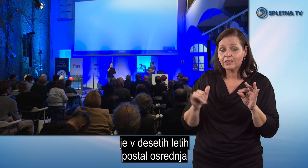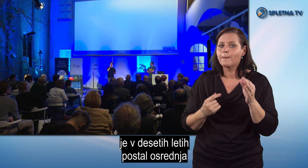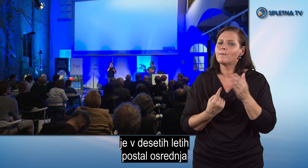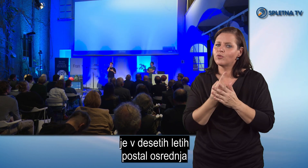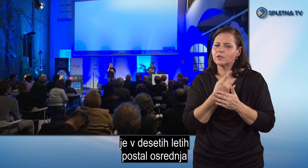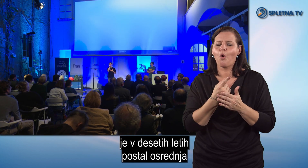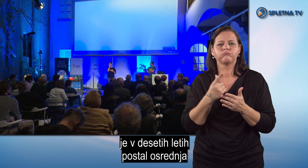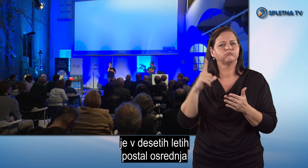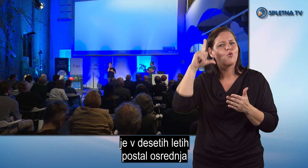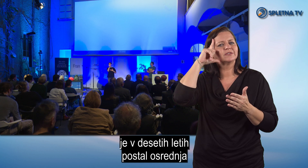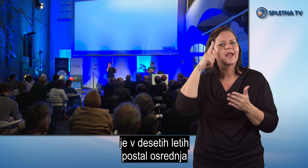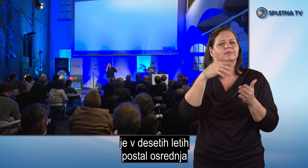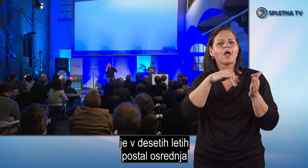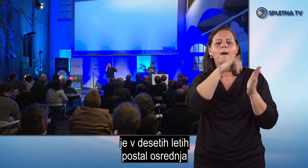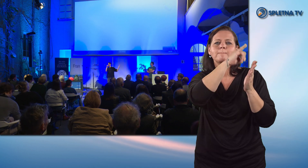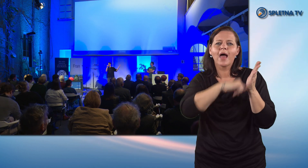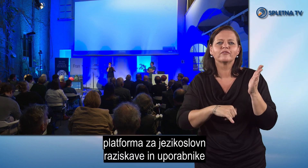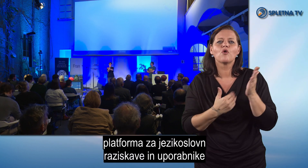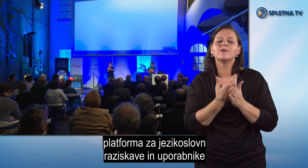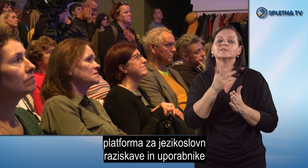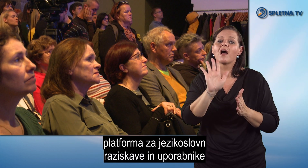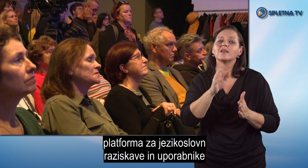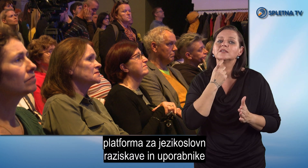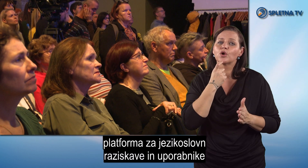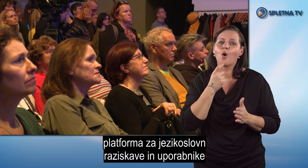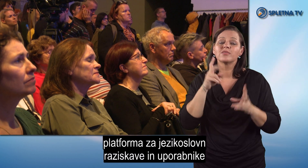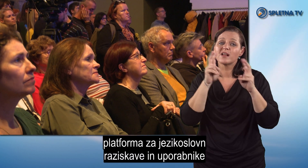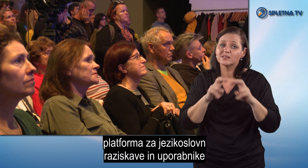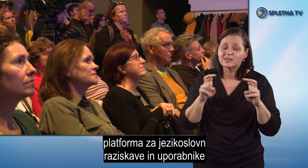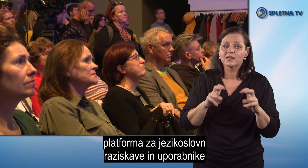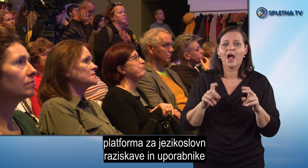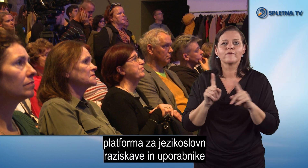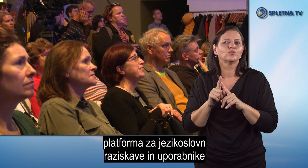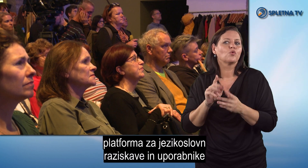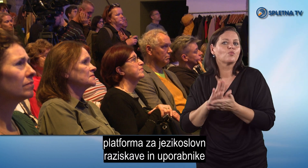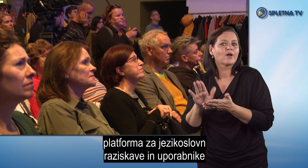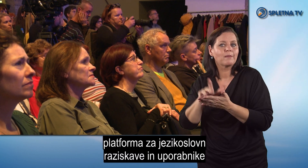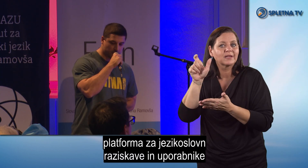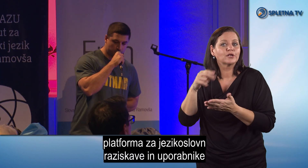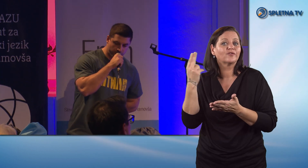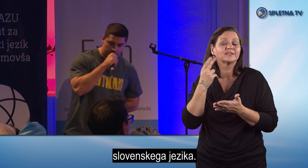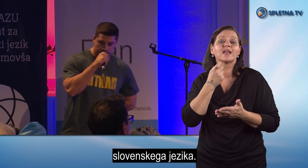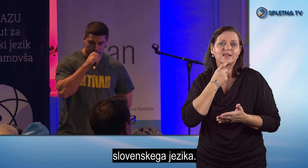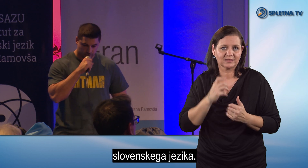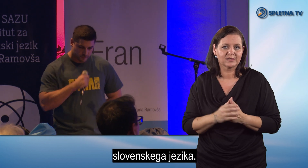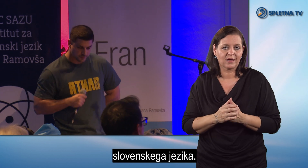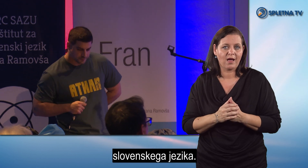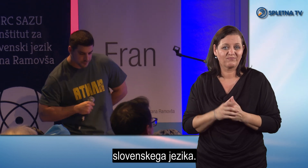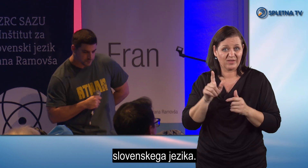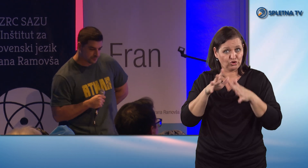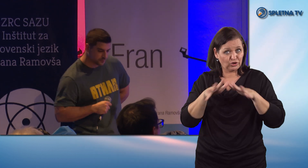v 10 letih postal osrednja platforma za jezikoslovne raziskave in uporabnike slovenskega